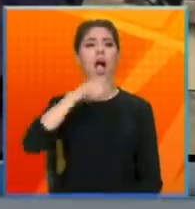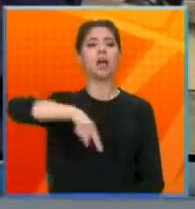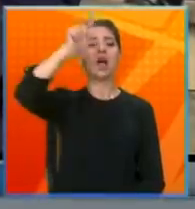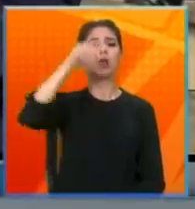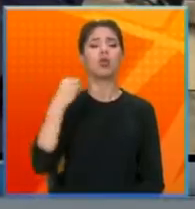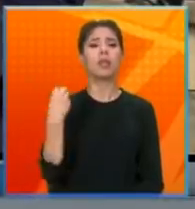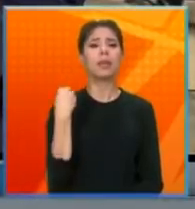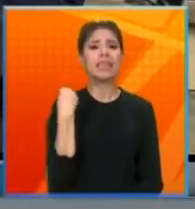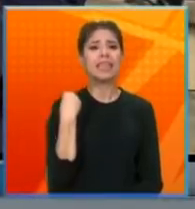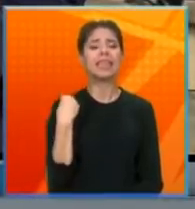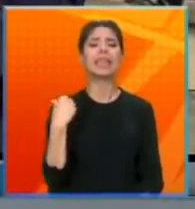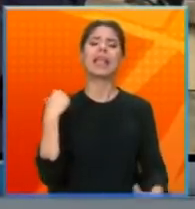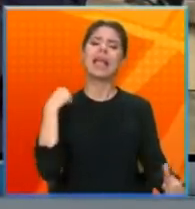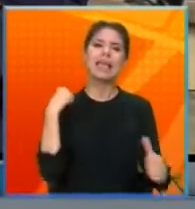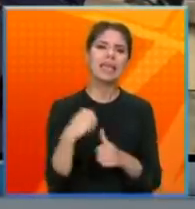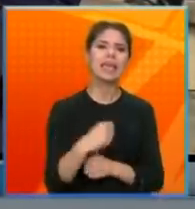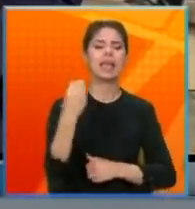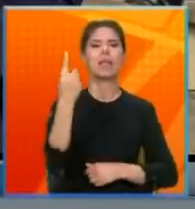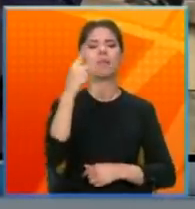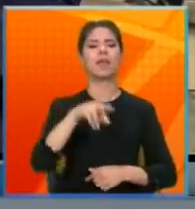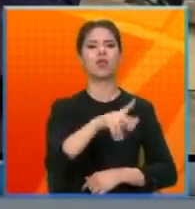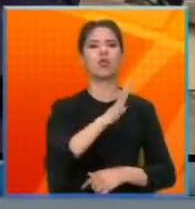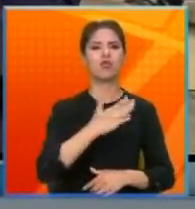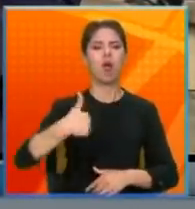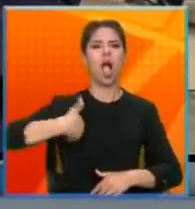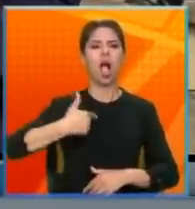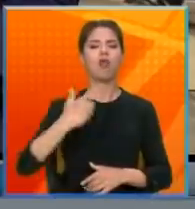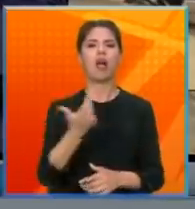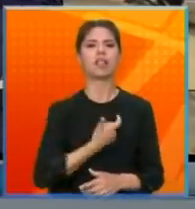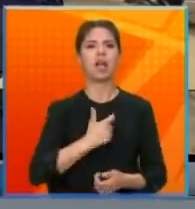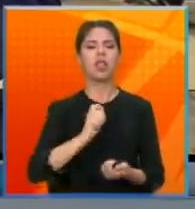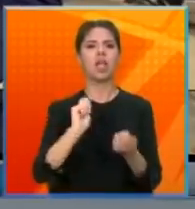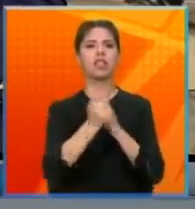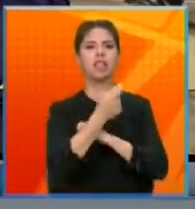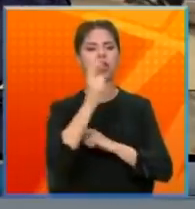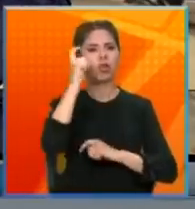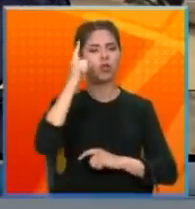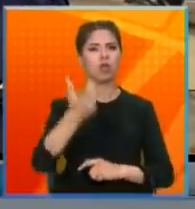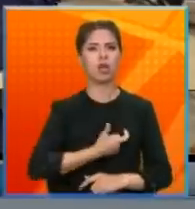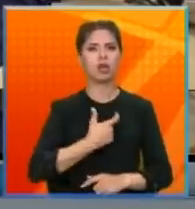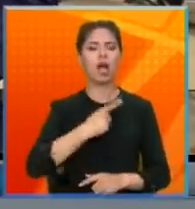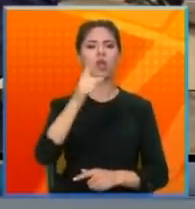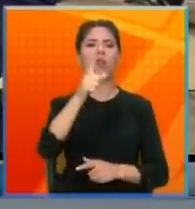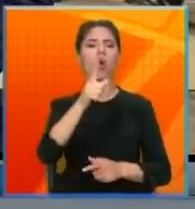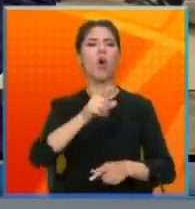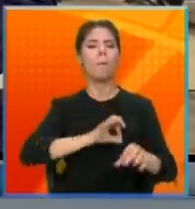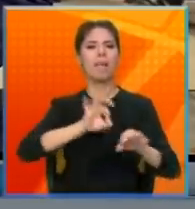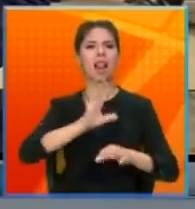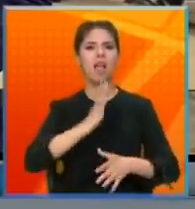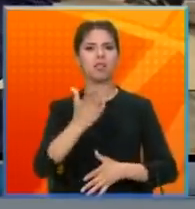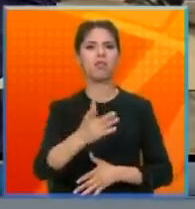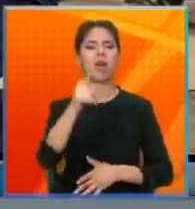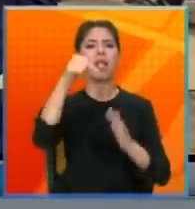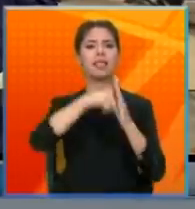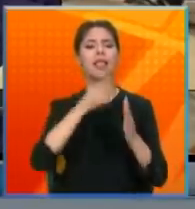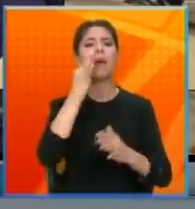Ankara'nın gündemi ise yine ve yeni bir yürüyüş. Avukatlık yasasında değişiklik öngören kanun henüz bir taslak aşamasında.